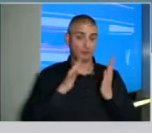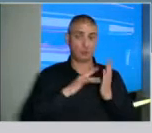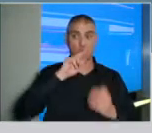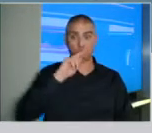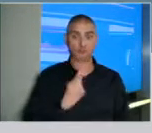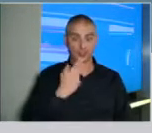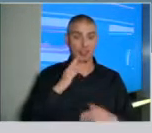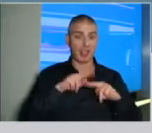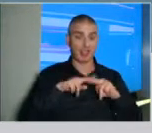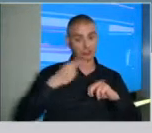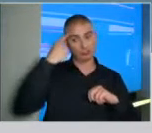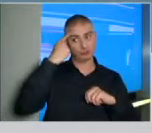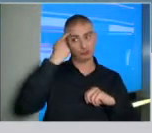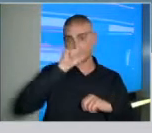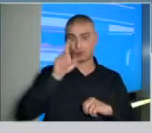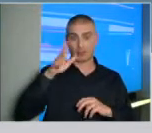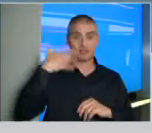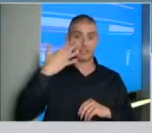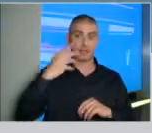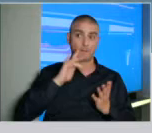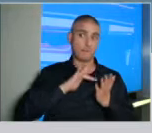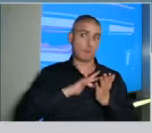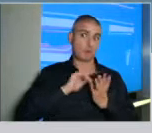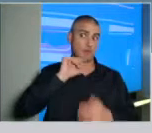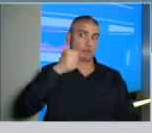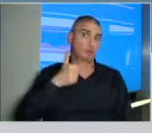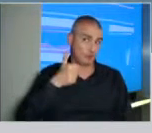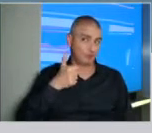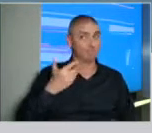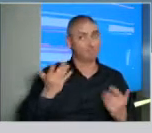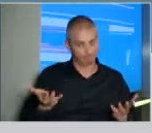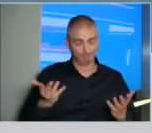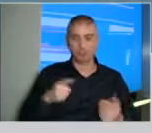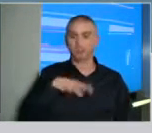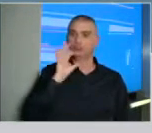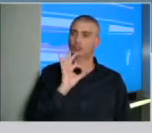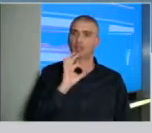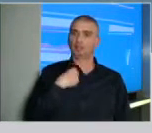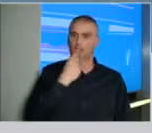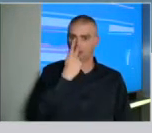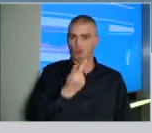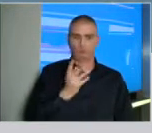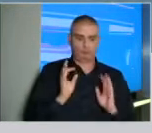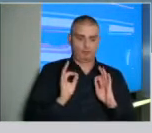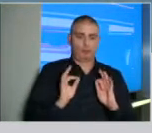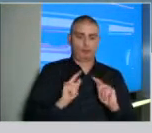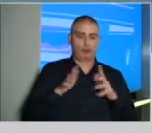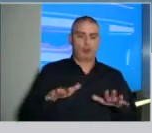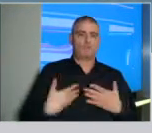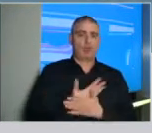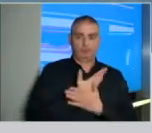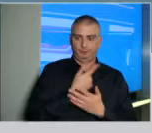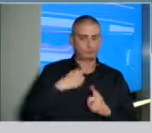השני, אחרי שחשבנו שאולי היא תהיה במקום הראשון? בשס אנחנו רואים ממש תופעה חדשה,